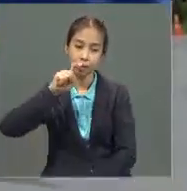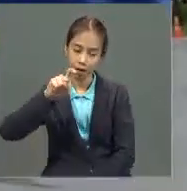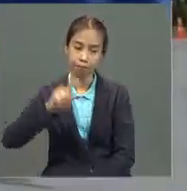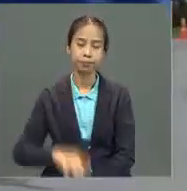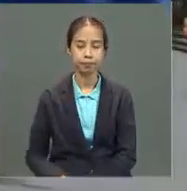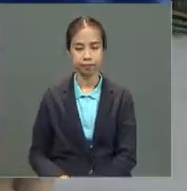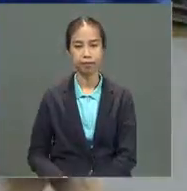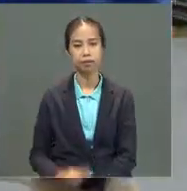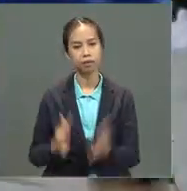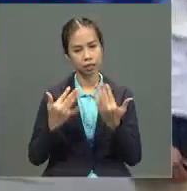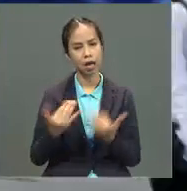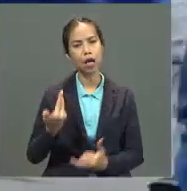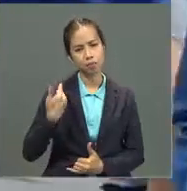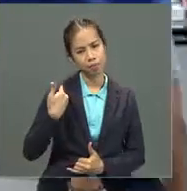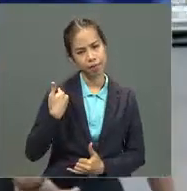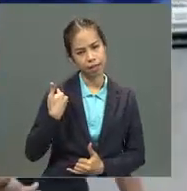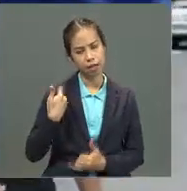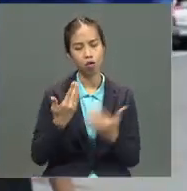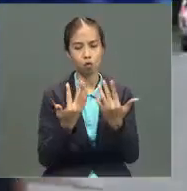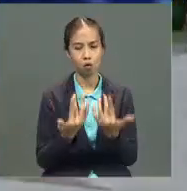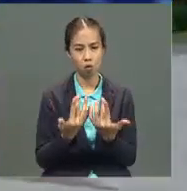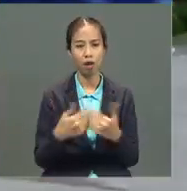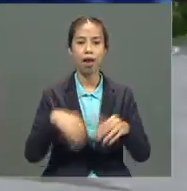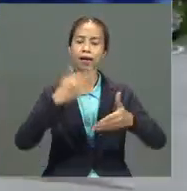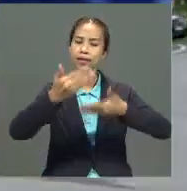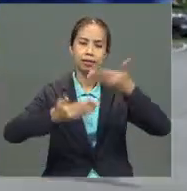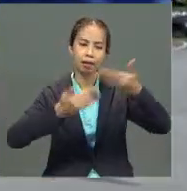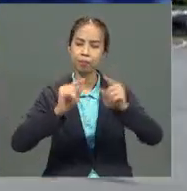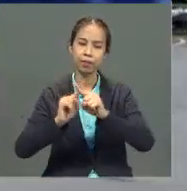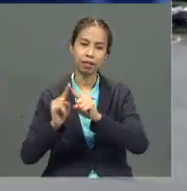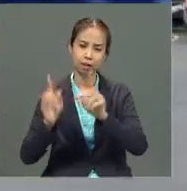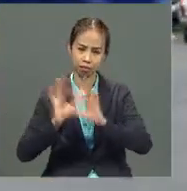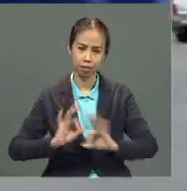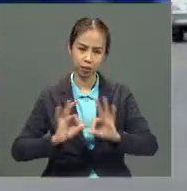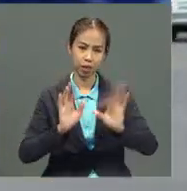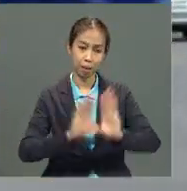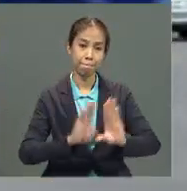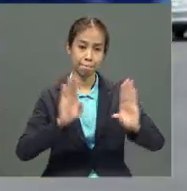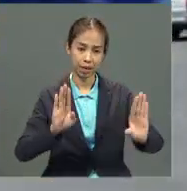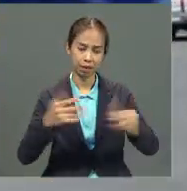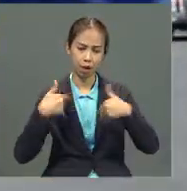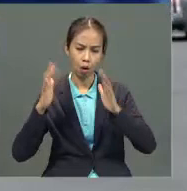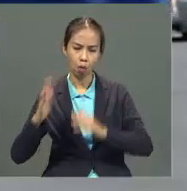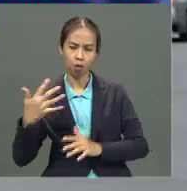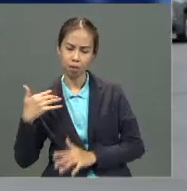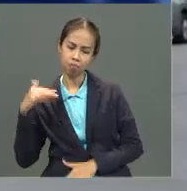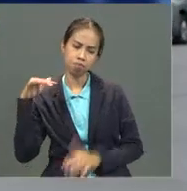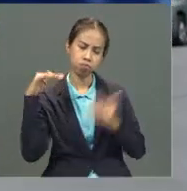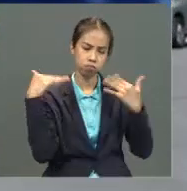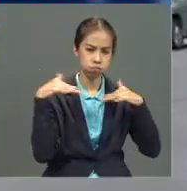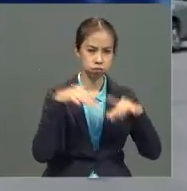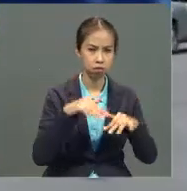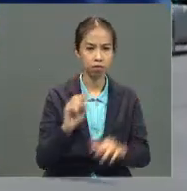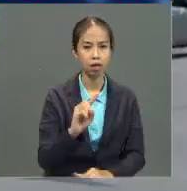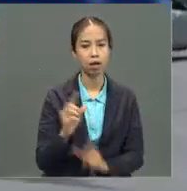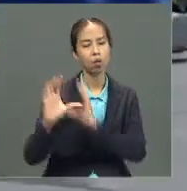ครับว่าจะมีการผ่อนคลายลงด้วยกันนะครับโดยเฉพาะกิจกรรมที่จำเป็นต้องเปิดให้มีคนมาเข้าร่วมมากขึ้นไม่ว่าจะเป็น